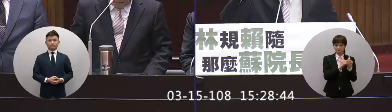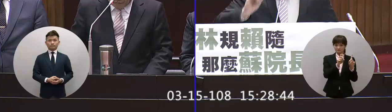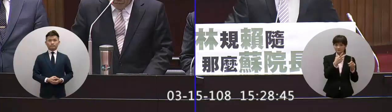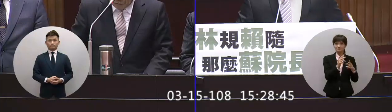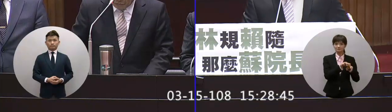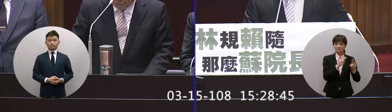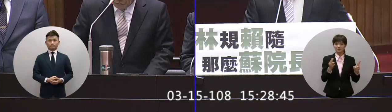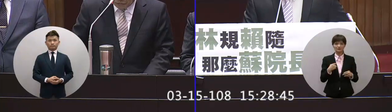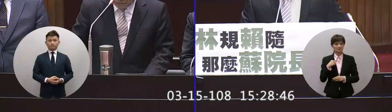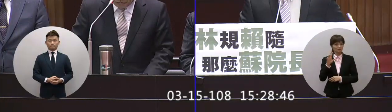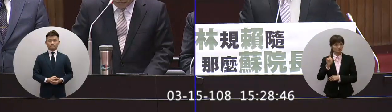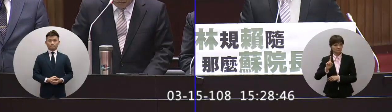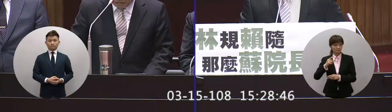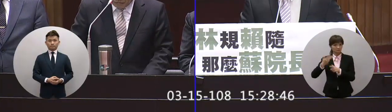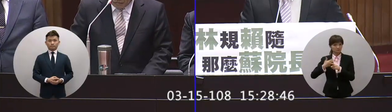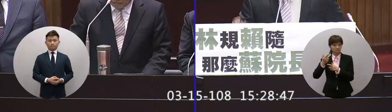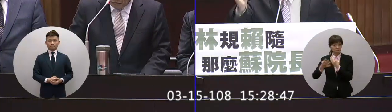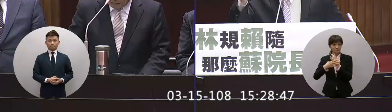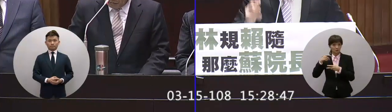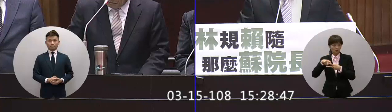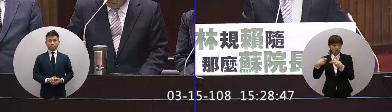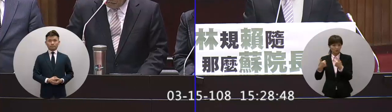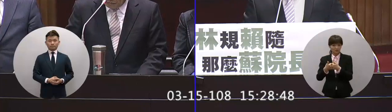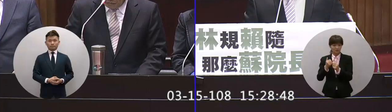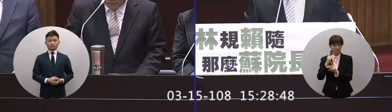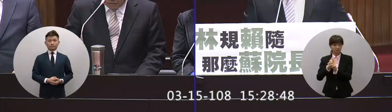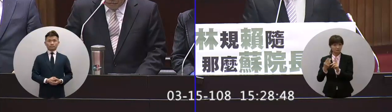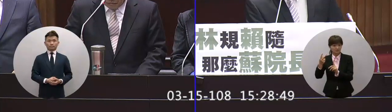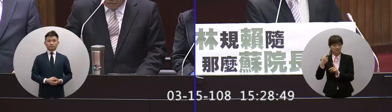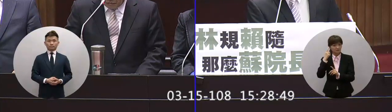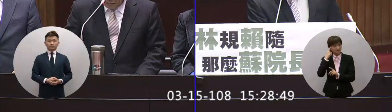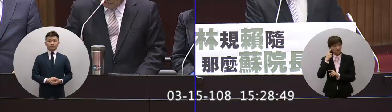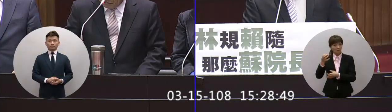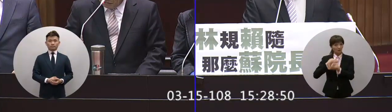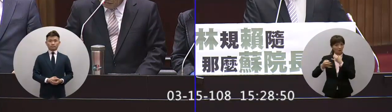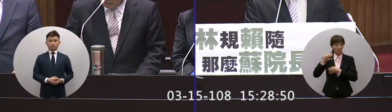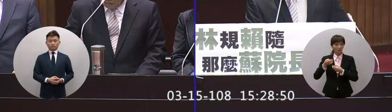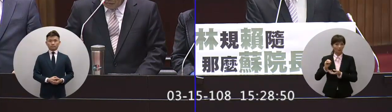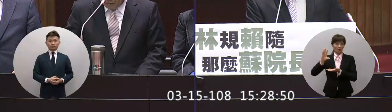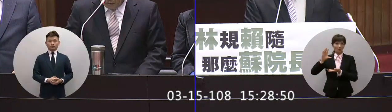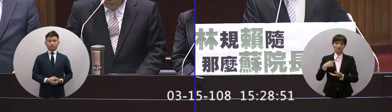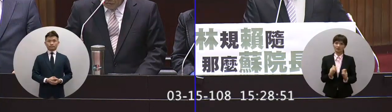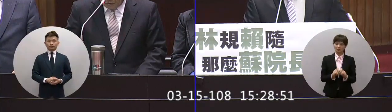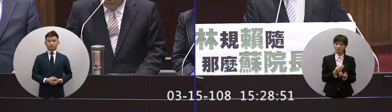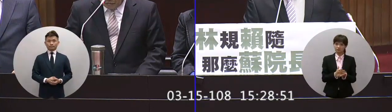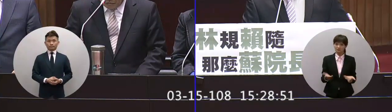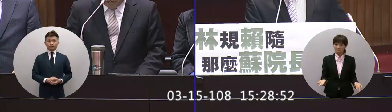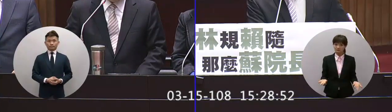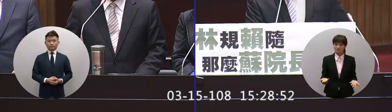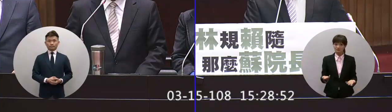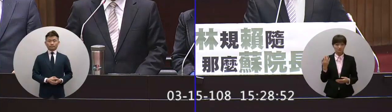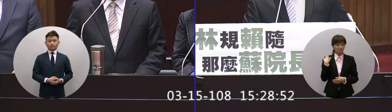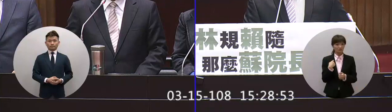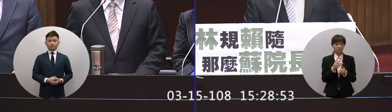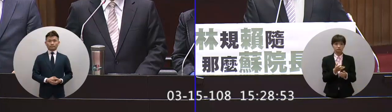人却领了四成多 的这个年金，要怎么样处理？我现在连前面这个问题我都还没有得到，